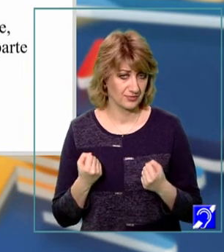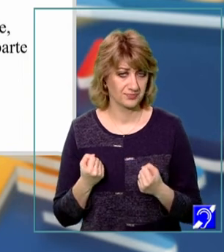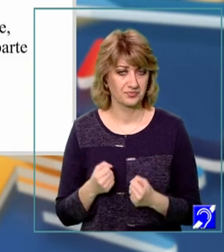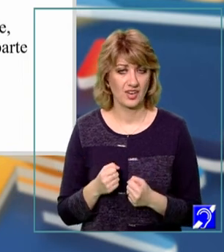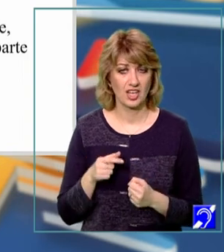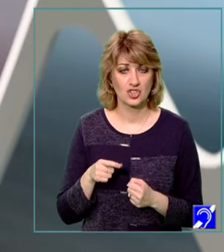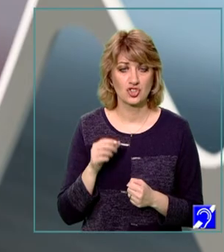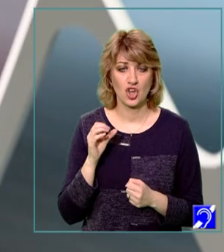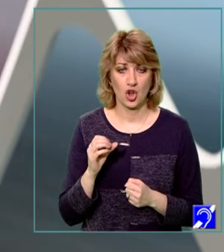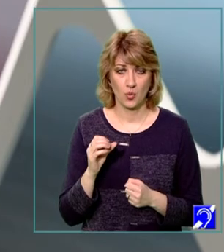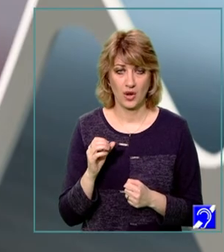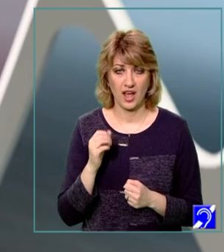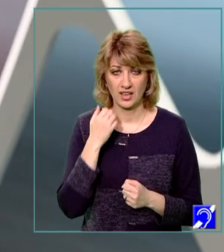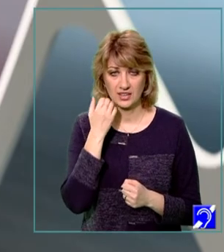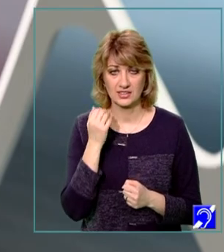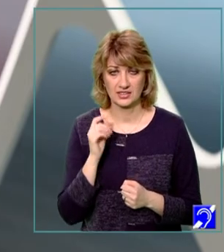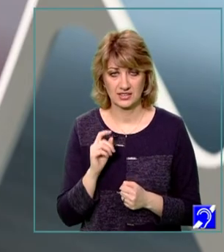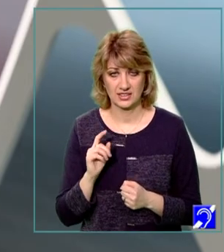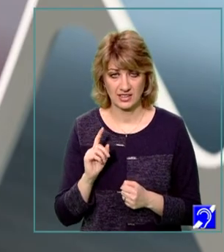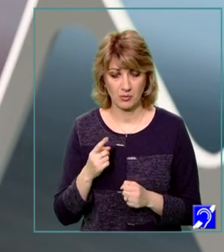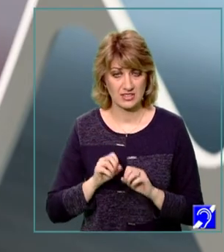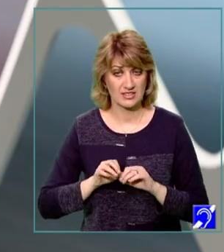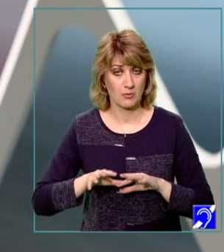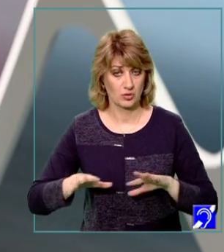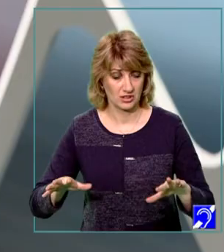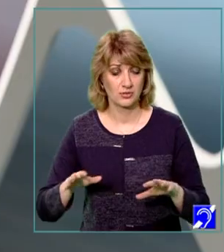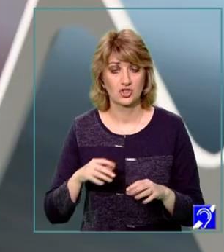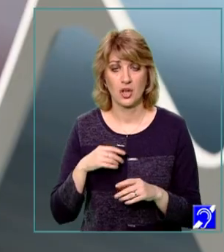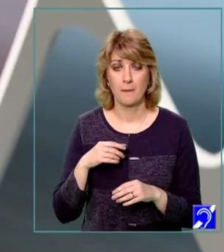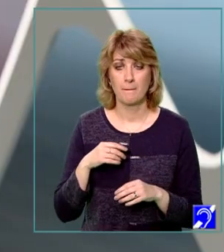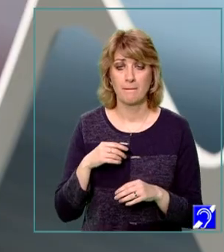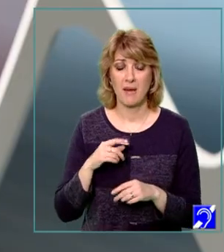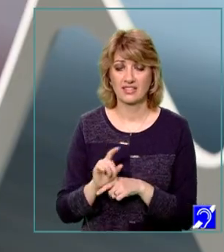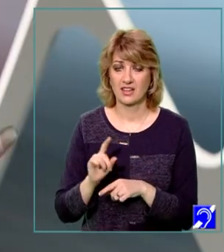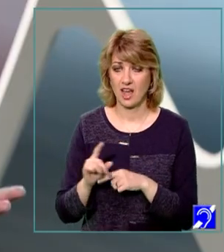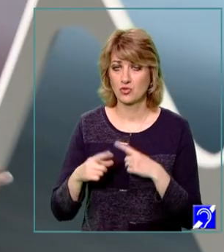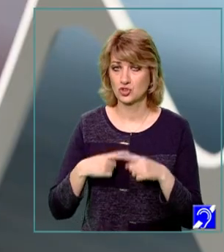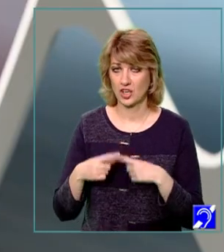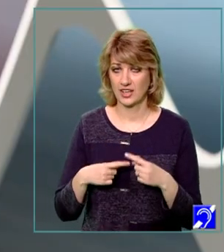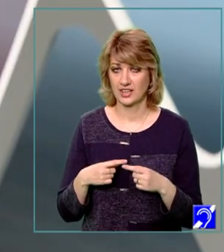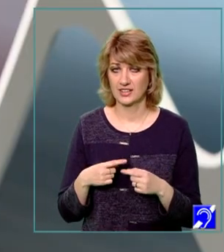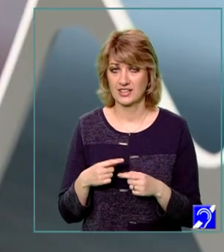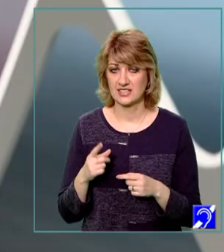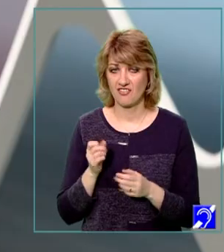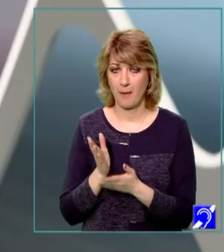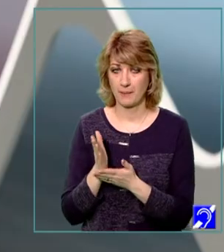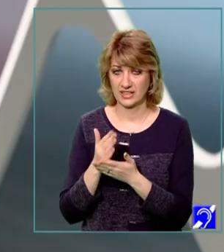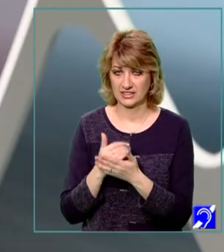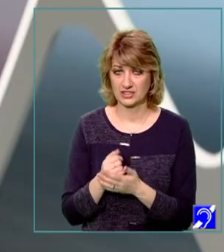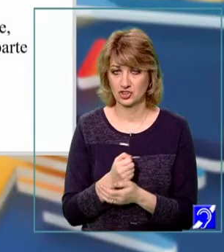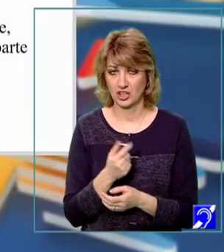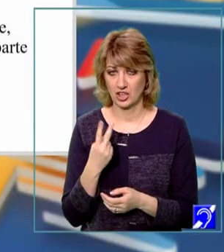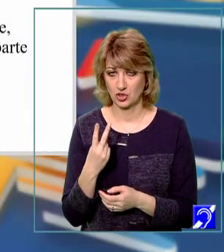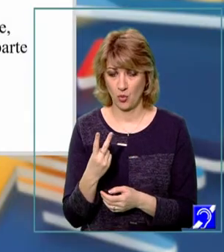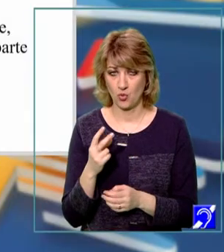când celula trebuie să se multiplice, materialul genetic se va împărți și el între cele